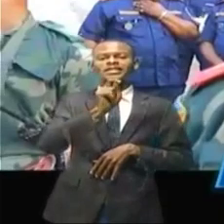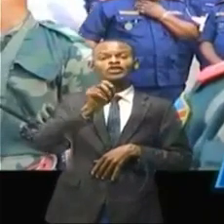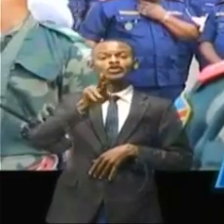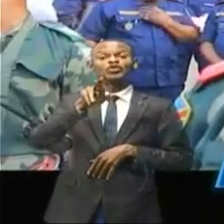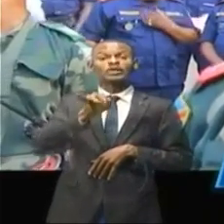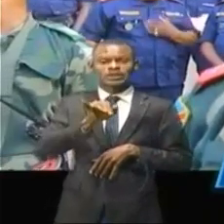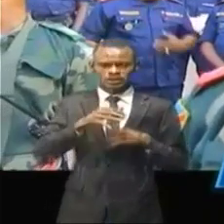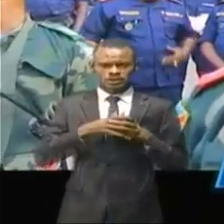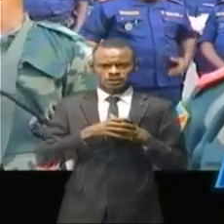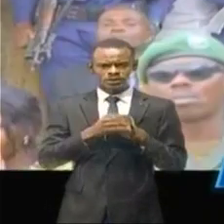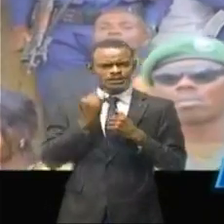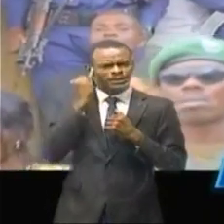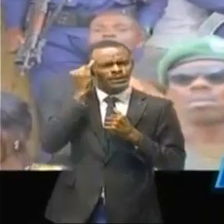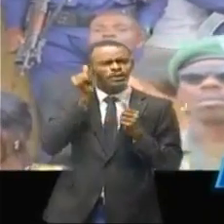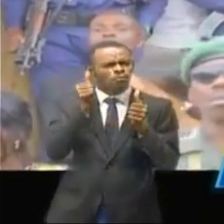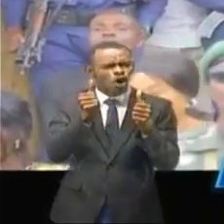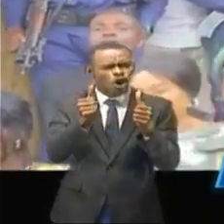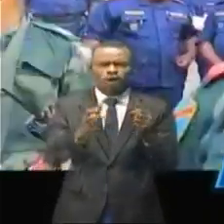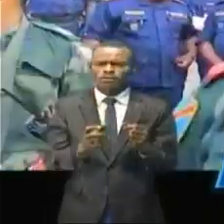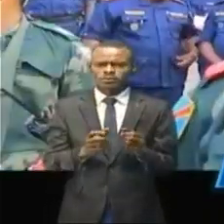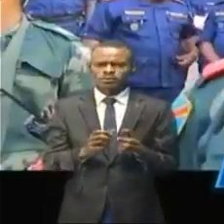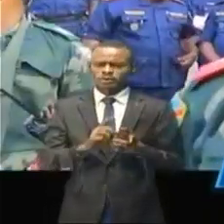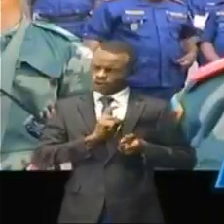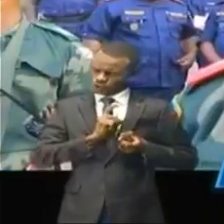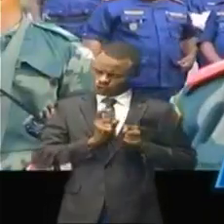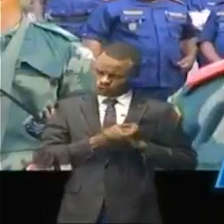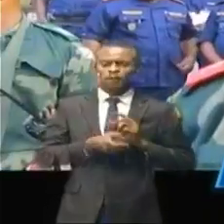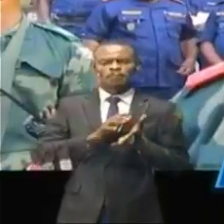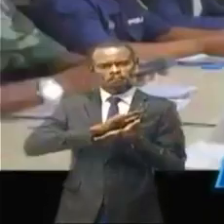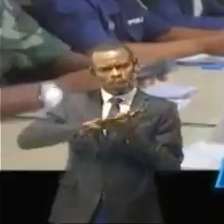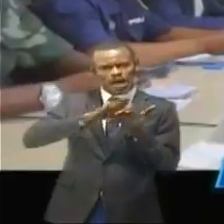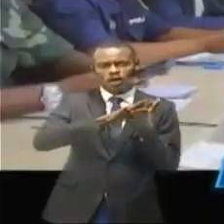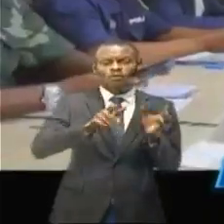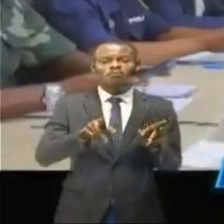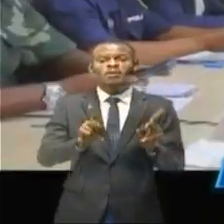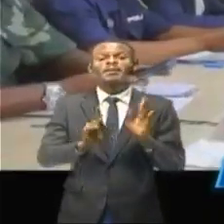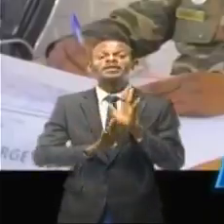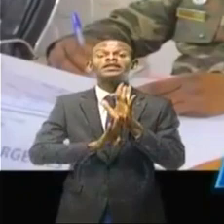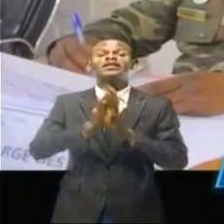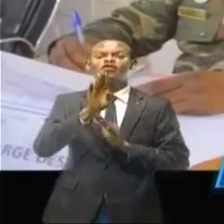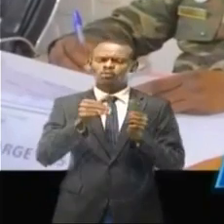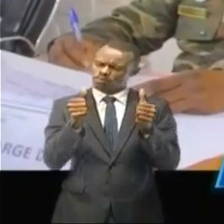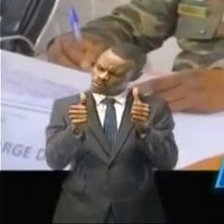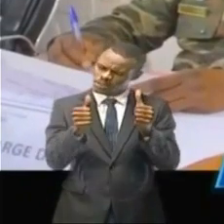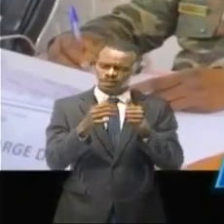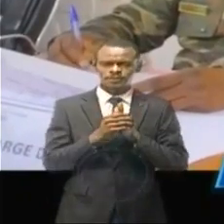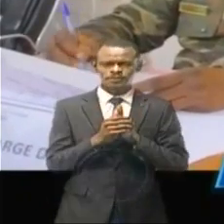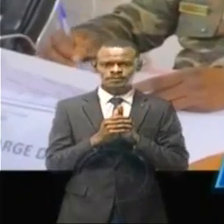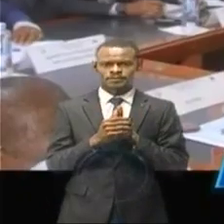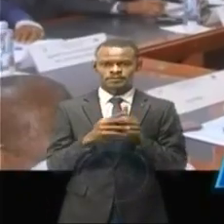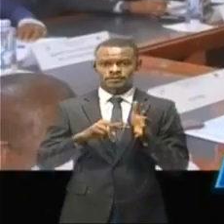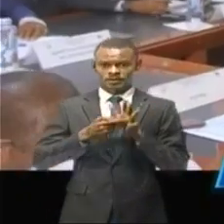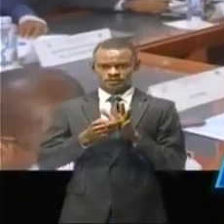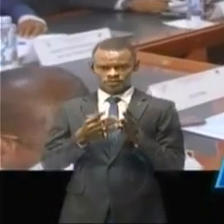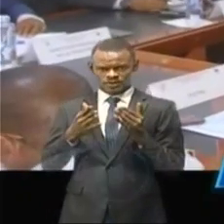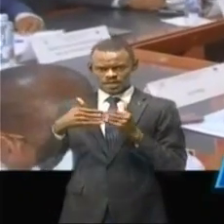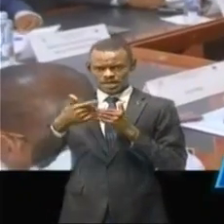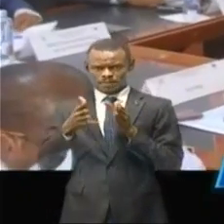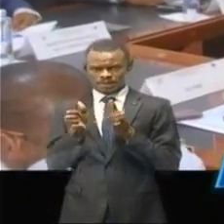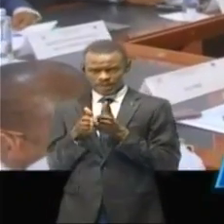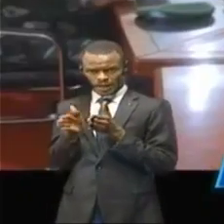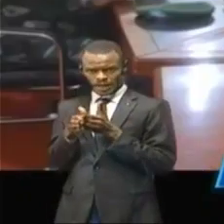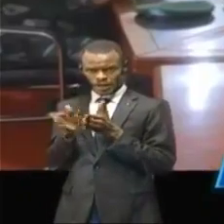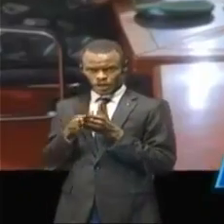de la réconciliation, du pardon et du développement. C'est eux, éventuellement, après la réunion du comité provincial de